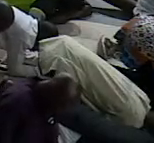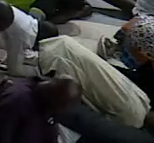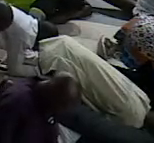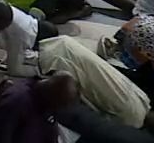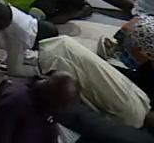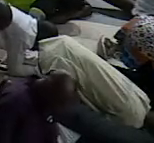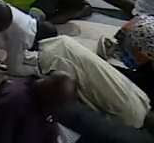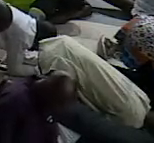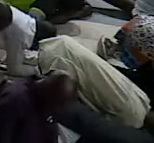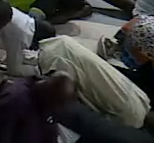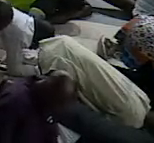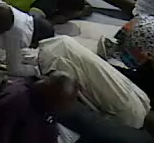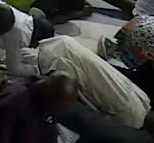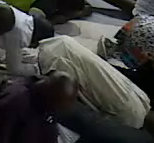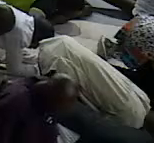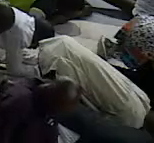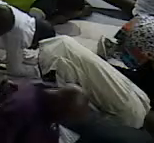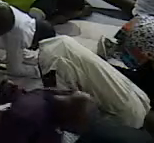miséricorde